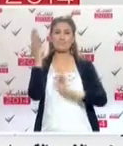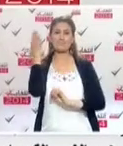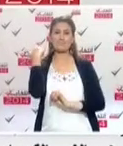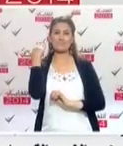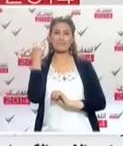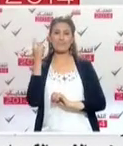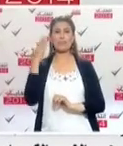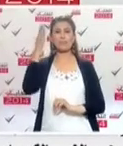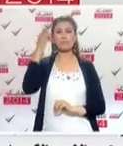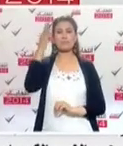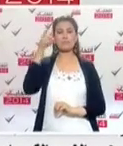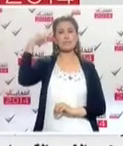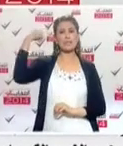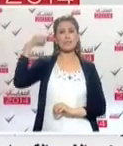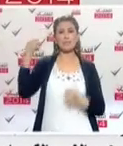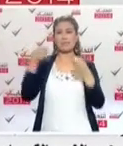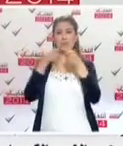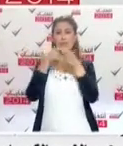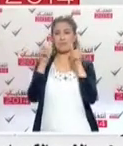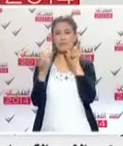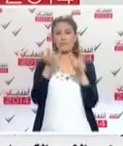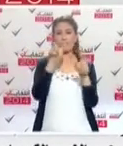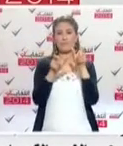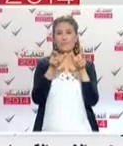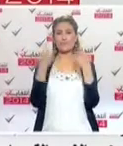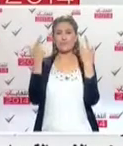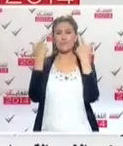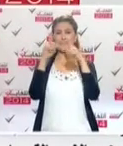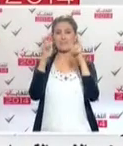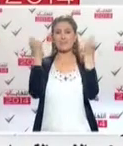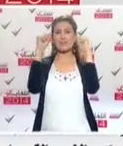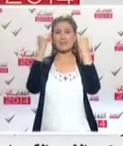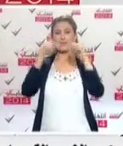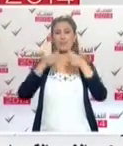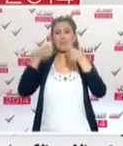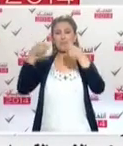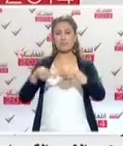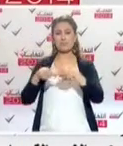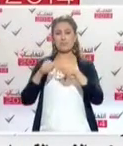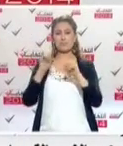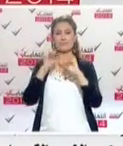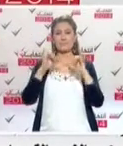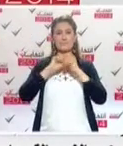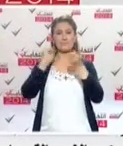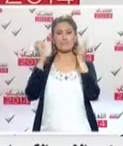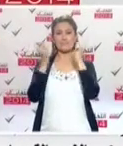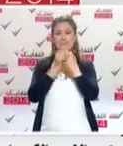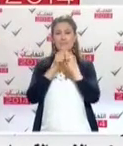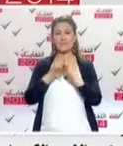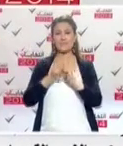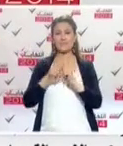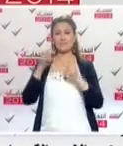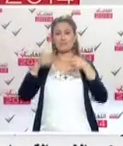بالثورة وحلمنا كغيرنا، ولكن الأوضاع بقيت على حالها وربما ازدادت سوءا في كثير من الحالات.